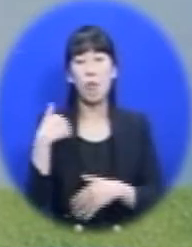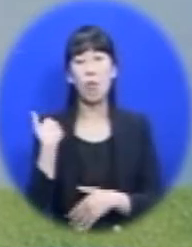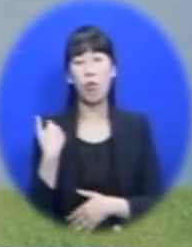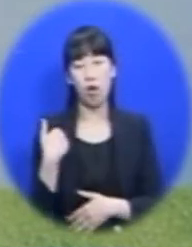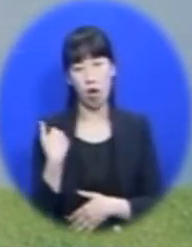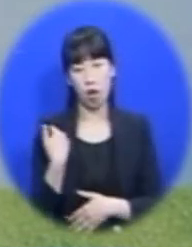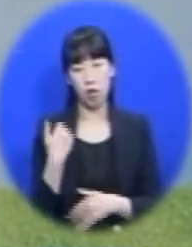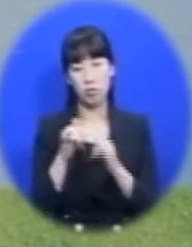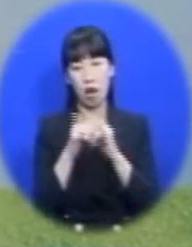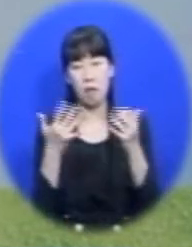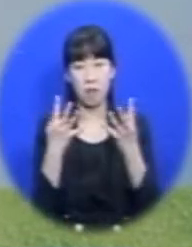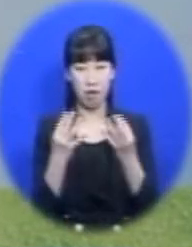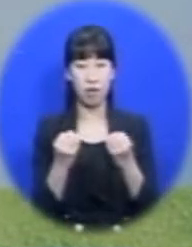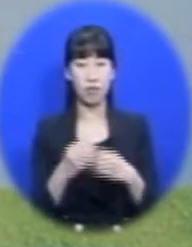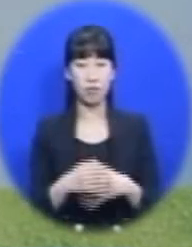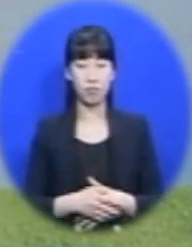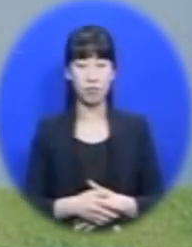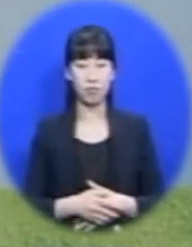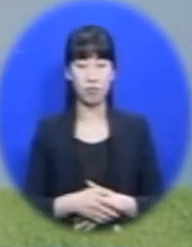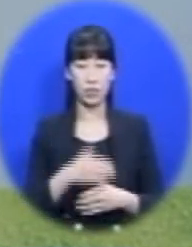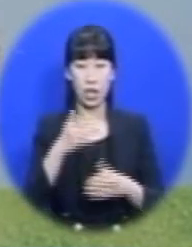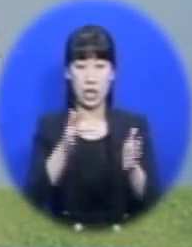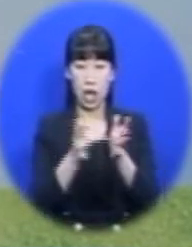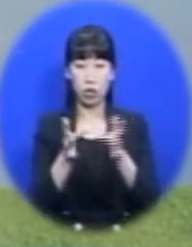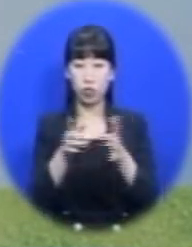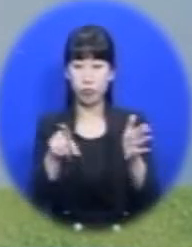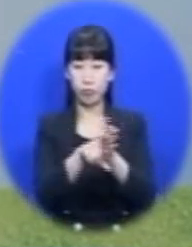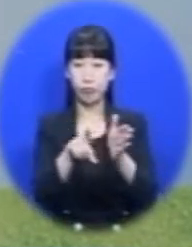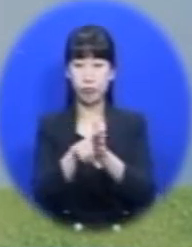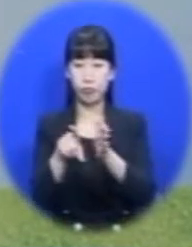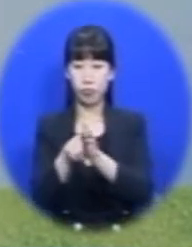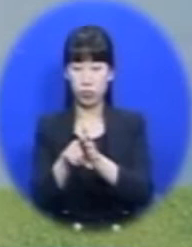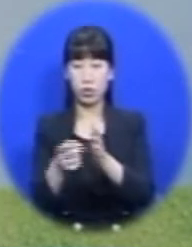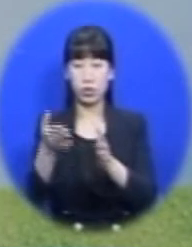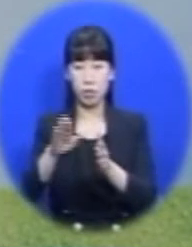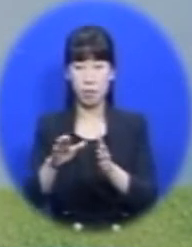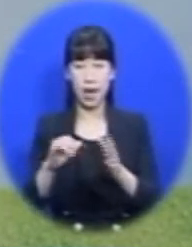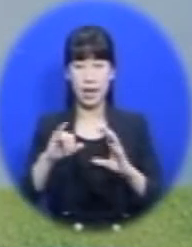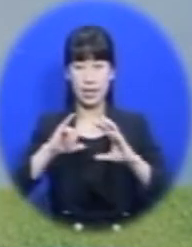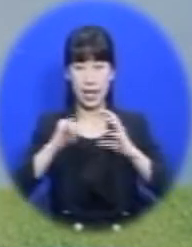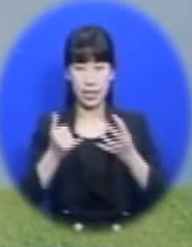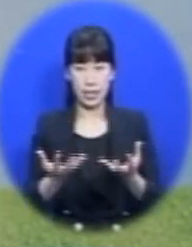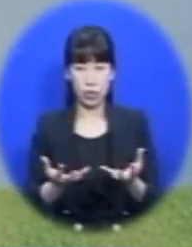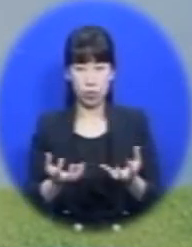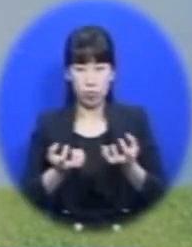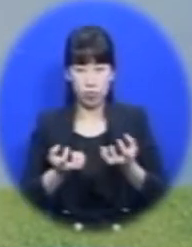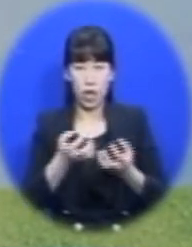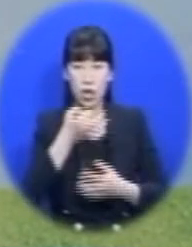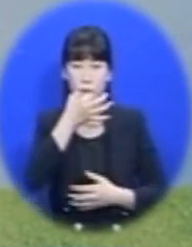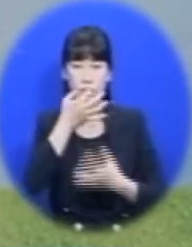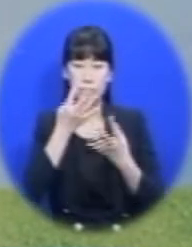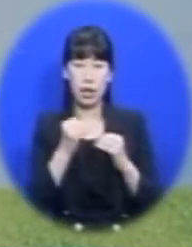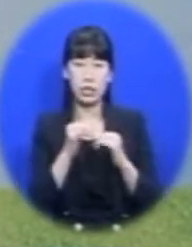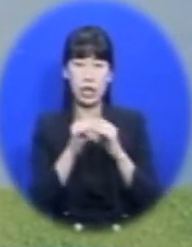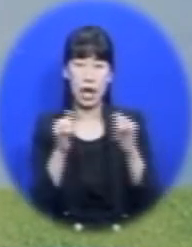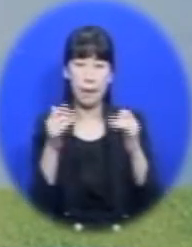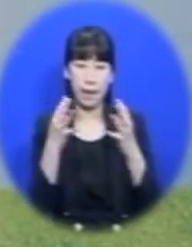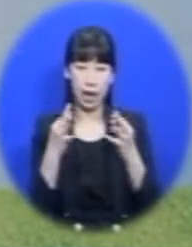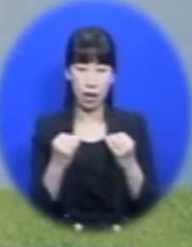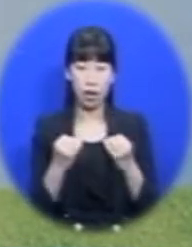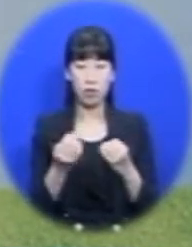믿는데 여전히 이 세상에 있는 것만을 위해서 사는 성도를 보는데 그렇다고 그